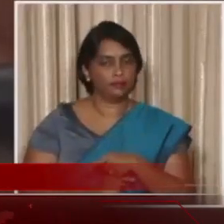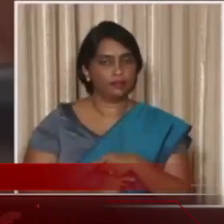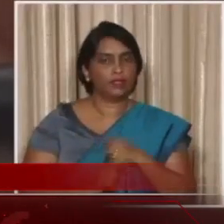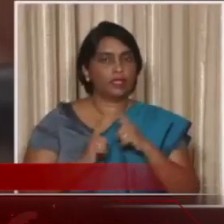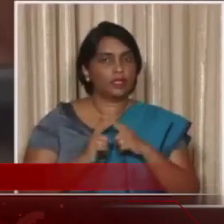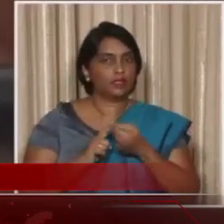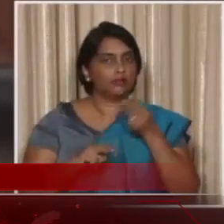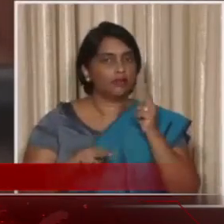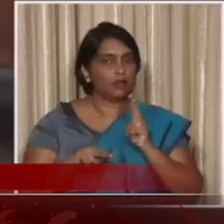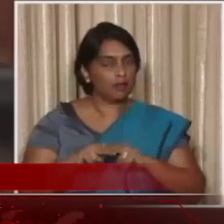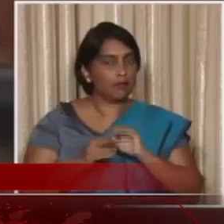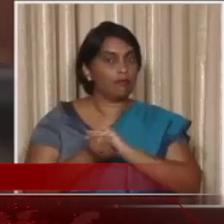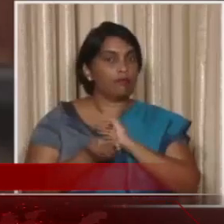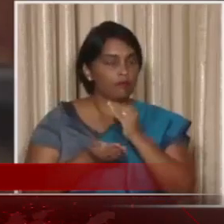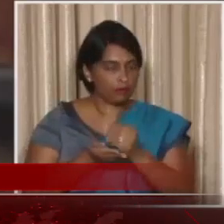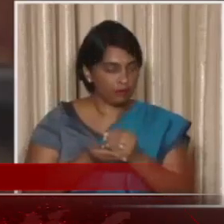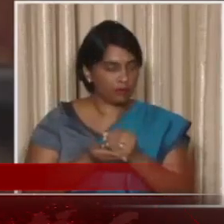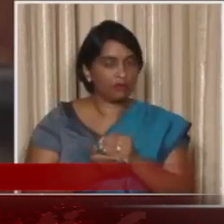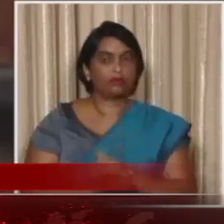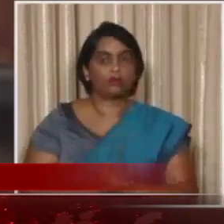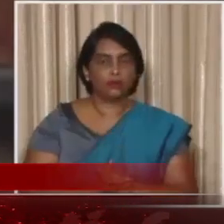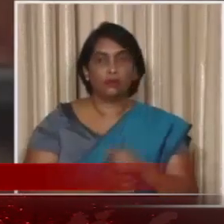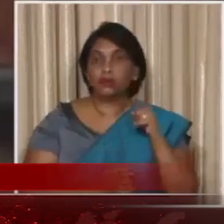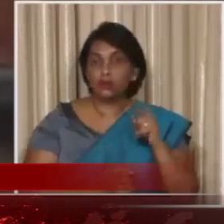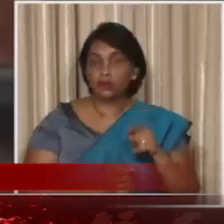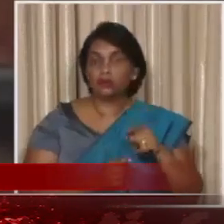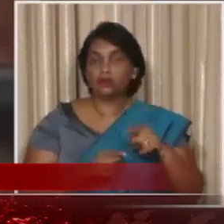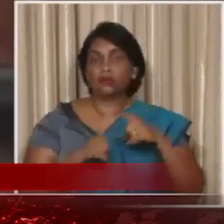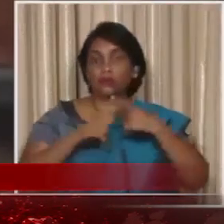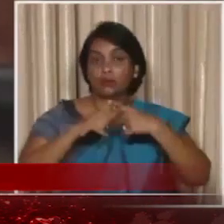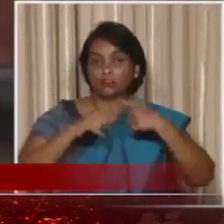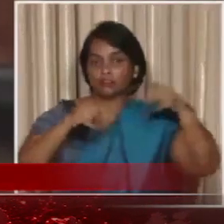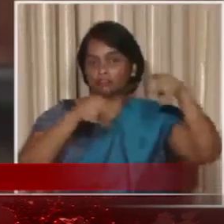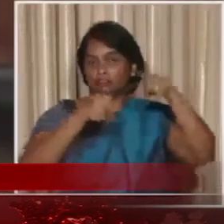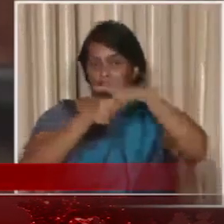සේවකර සාධක අරමුදල එහි හිස උඩින් කඩුවක් ඔසවලා